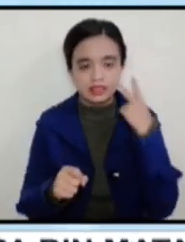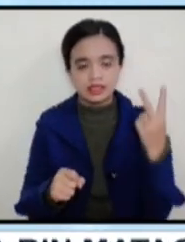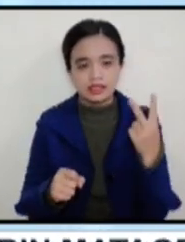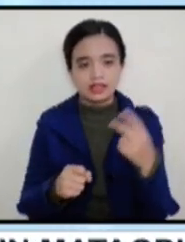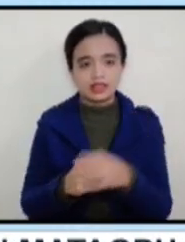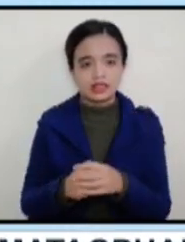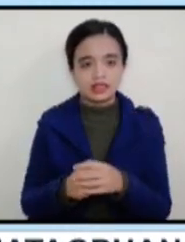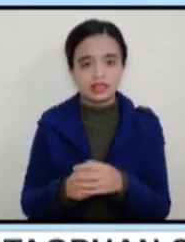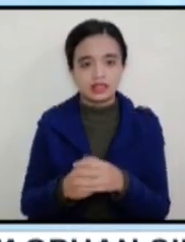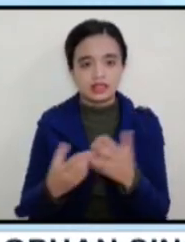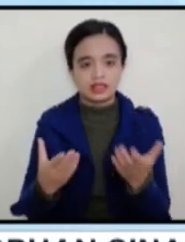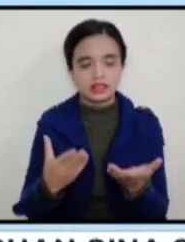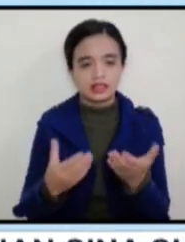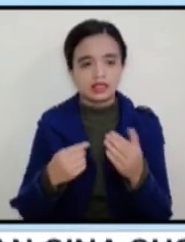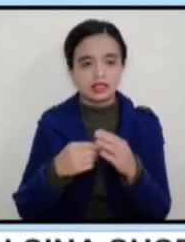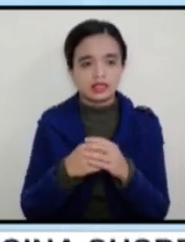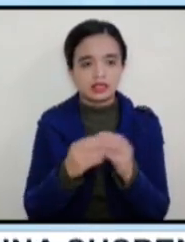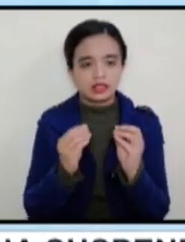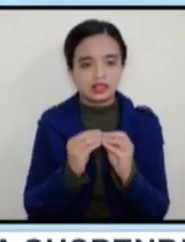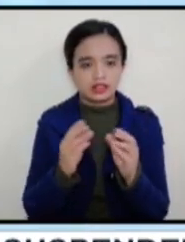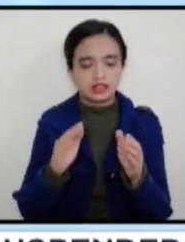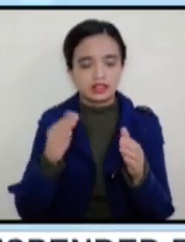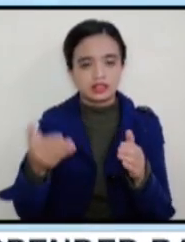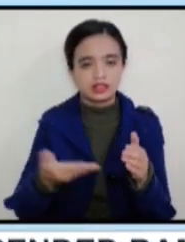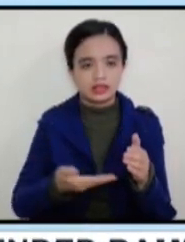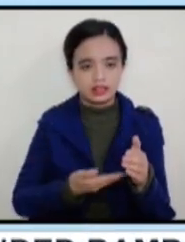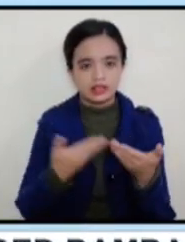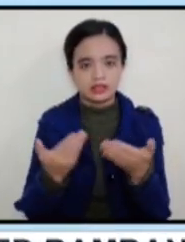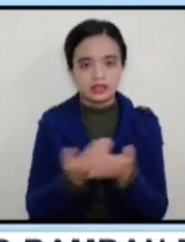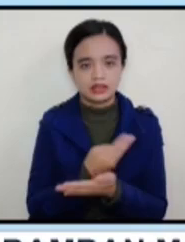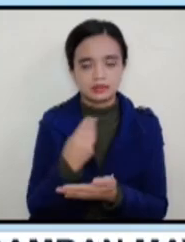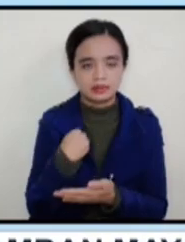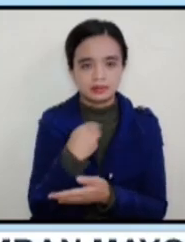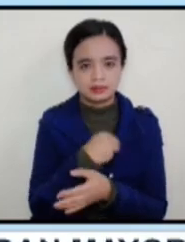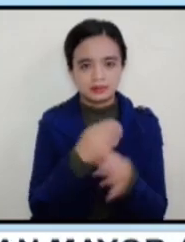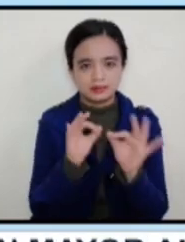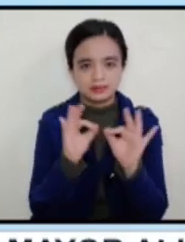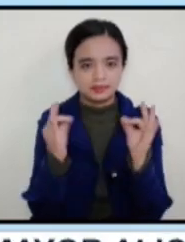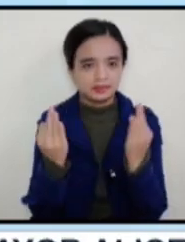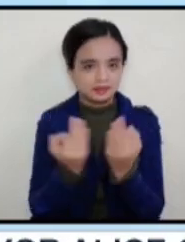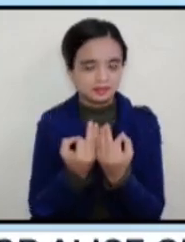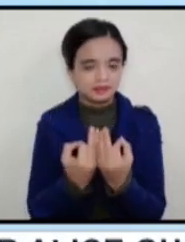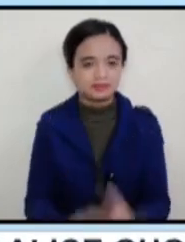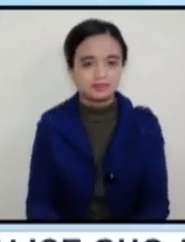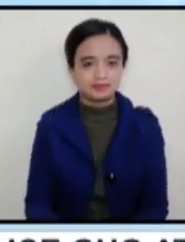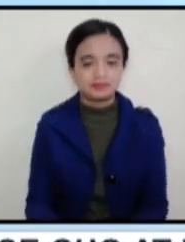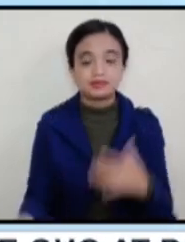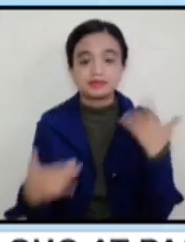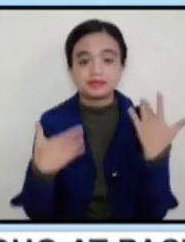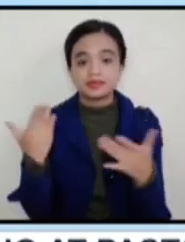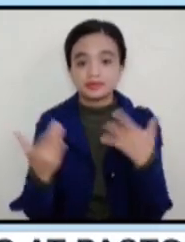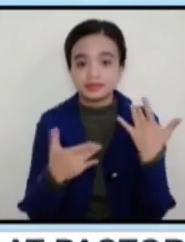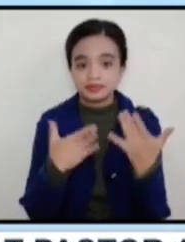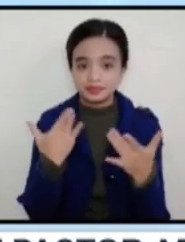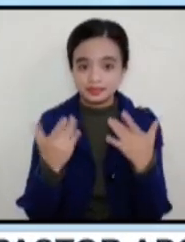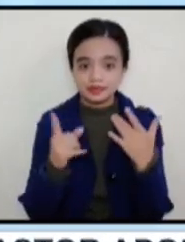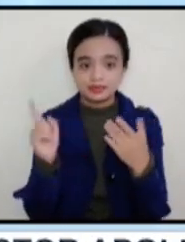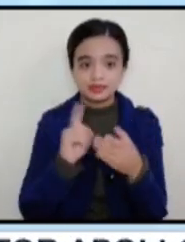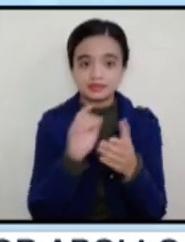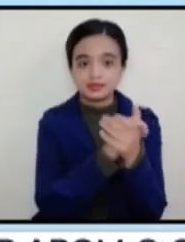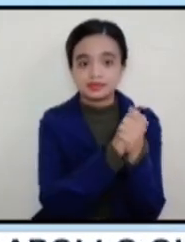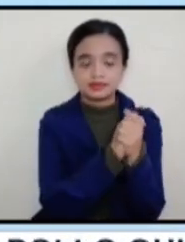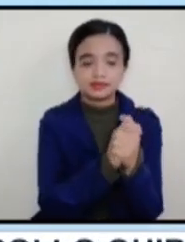ang pag-welcome nila sa pinakabagong miyembro ng kanilang pamilya. Excited rin na nagpaabot ng